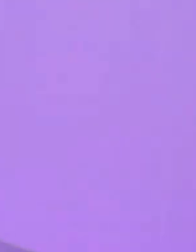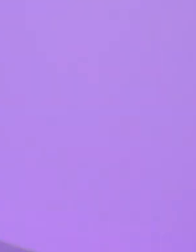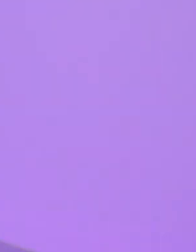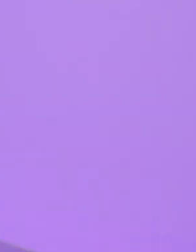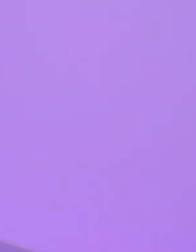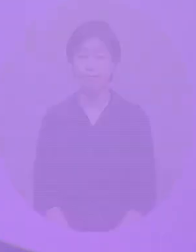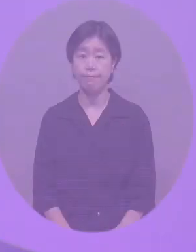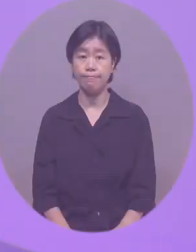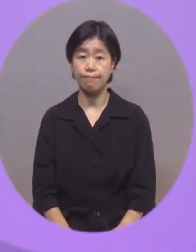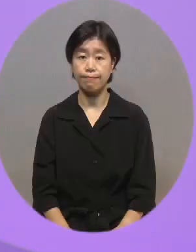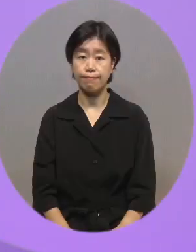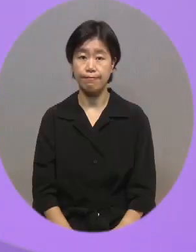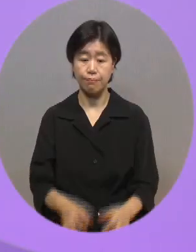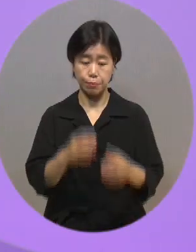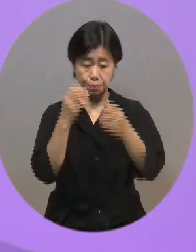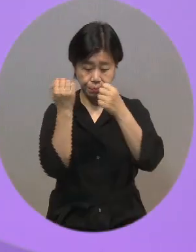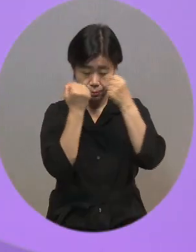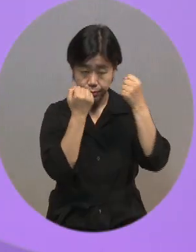우리